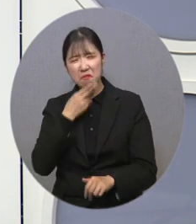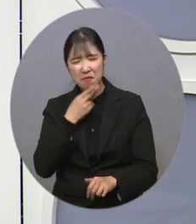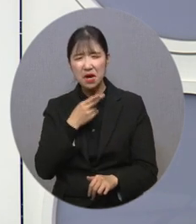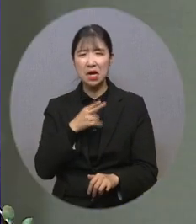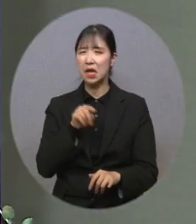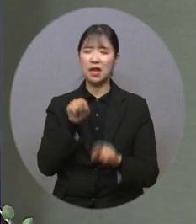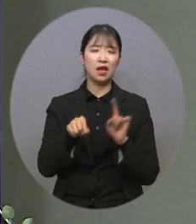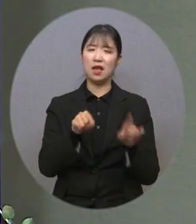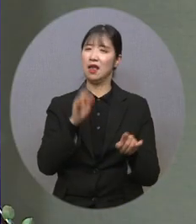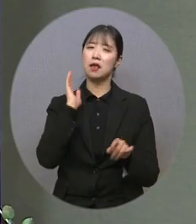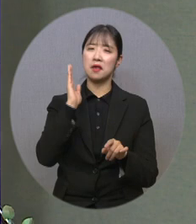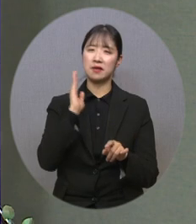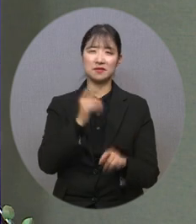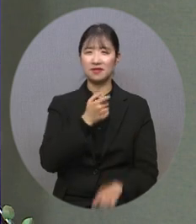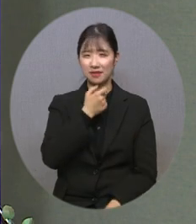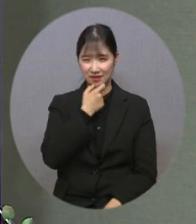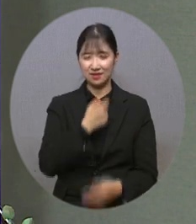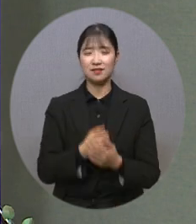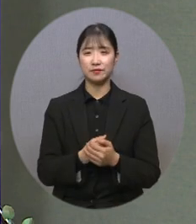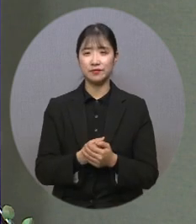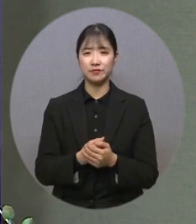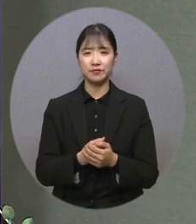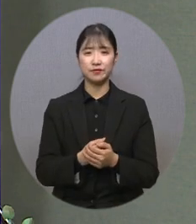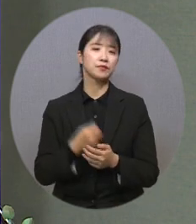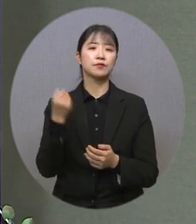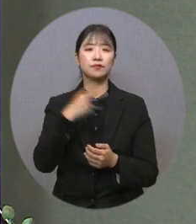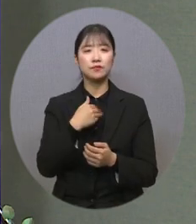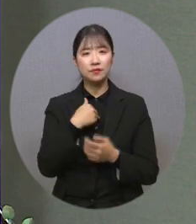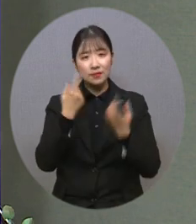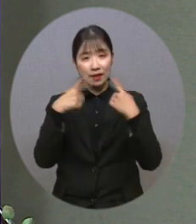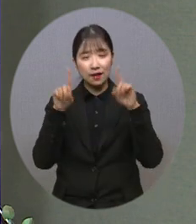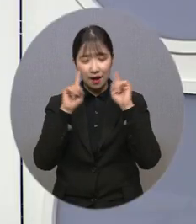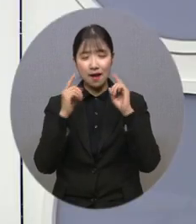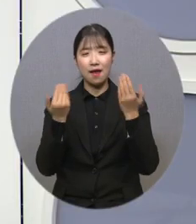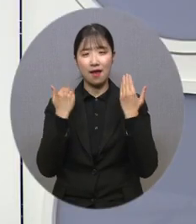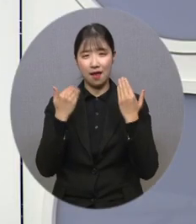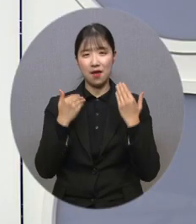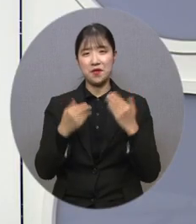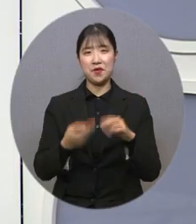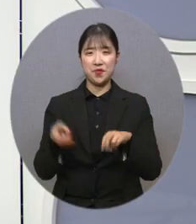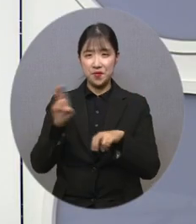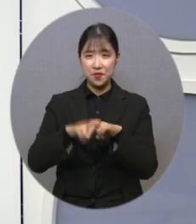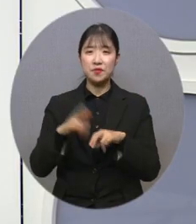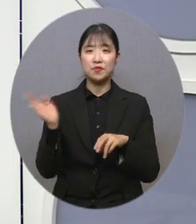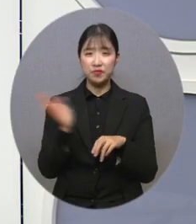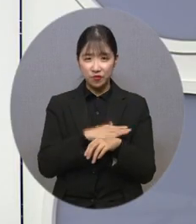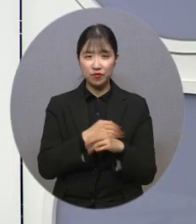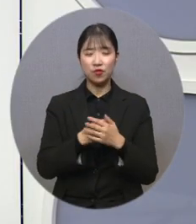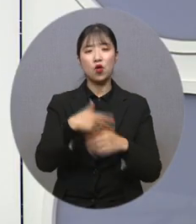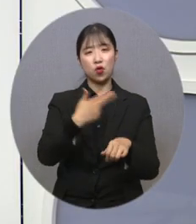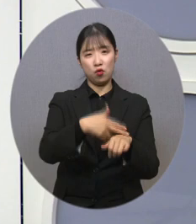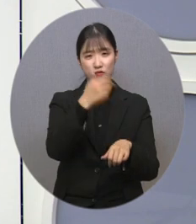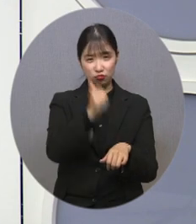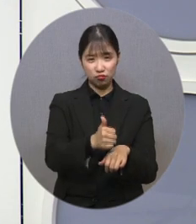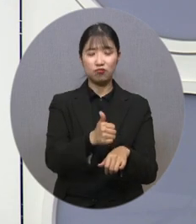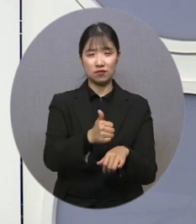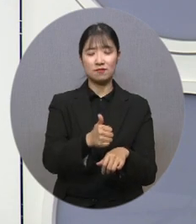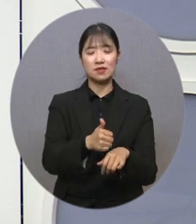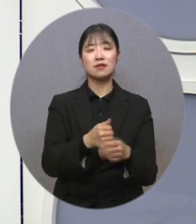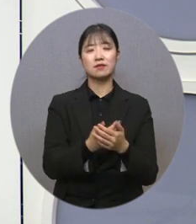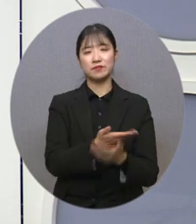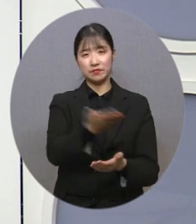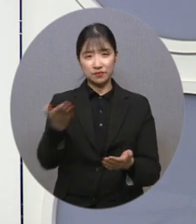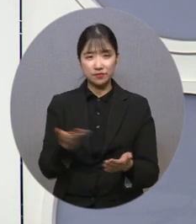굉장히 싫어합니다. 네. 그리고 제가 그 대학에 부임하자마자 교수님들에게도 또 특히 보직